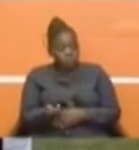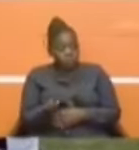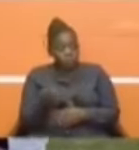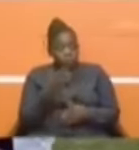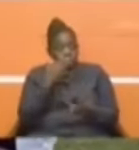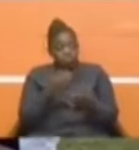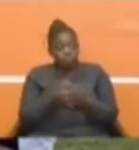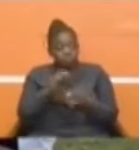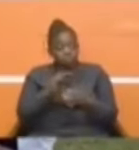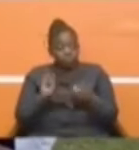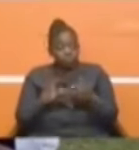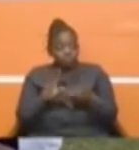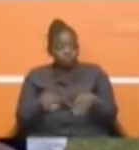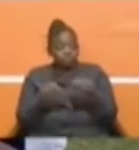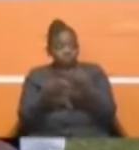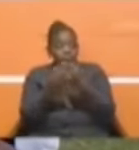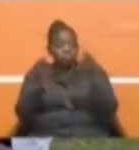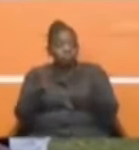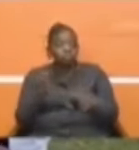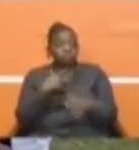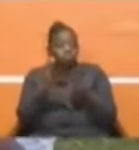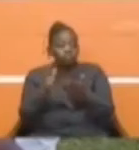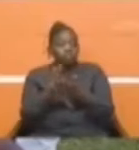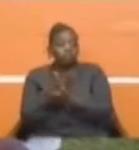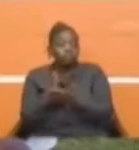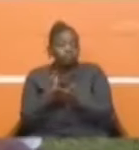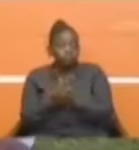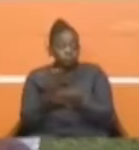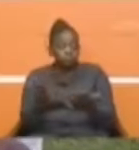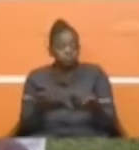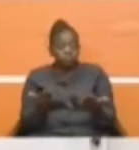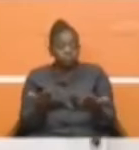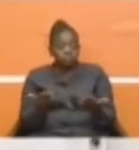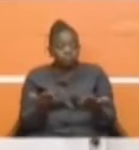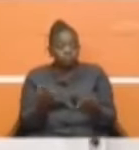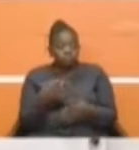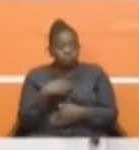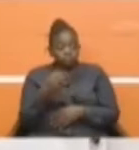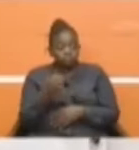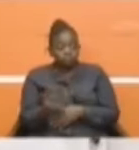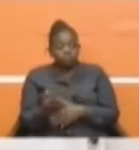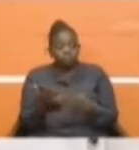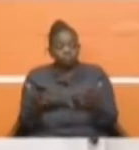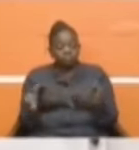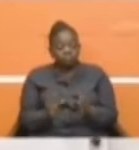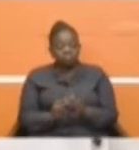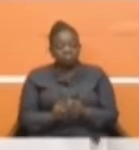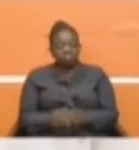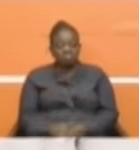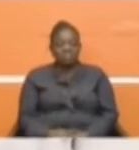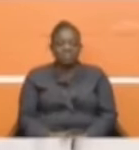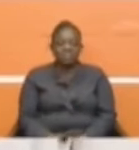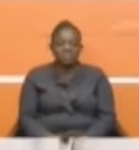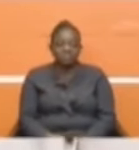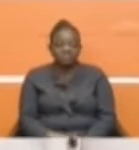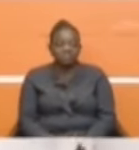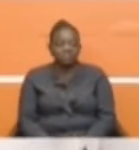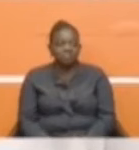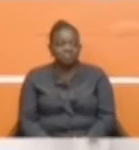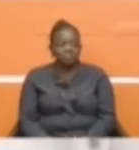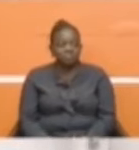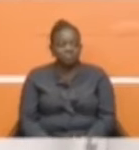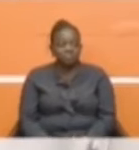nnavaayo abakyala nabawa ebintu byabwe byonna bye beetaaga ne tugabana ebyali baddenga ebyobugagga. Ismail Nsubuga yakusakidde eggulu eno ku